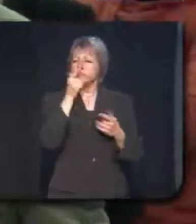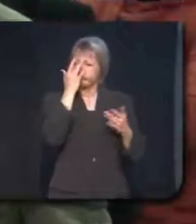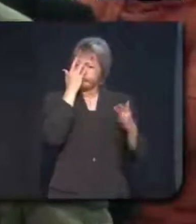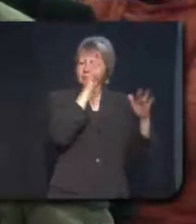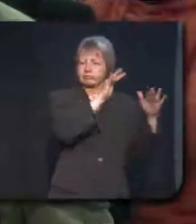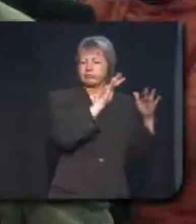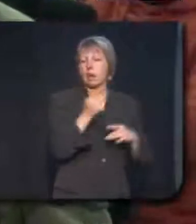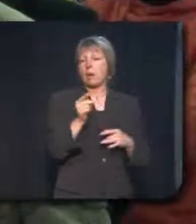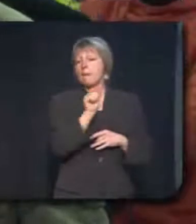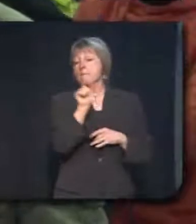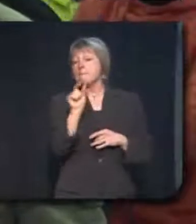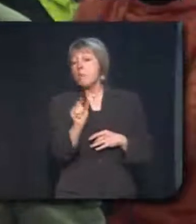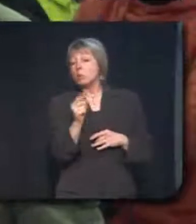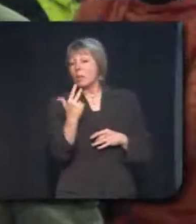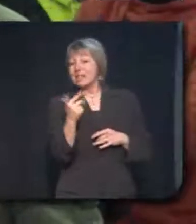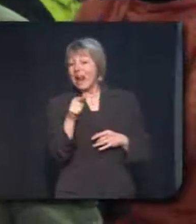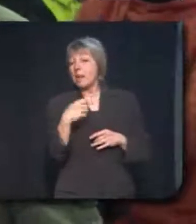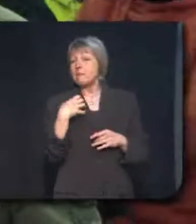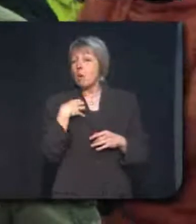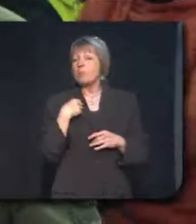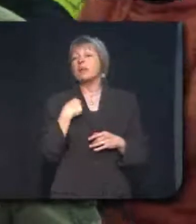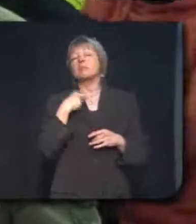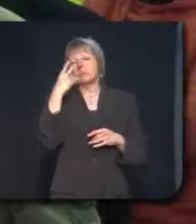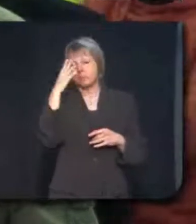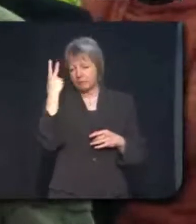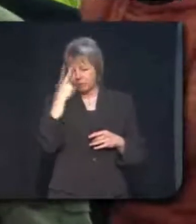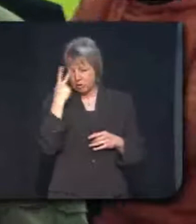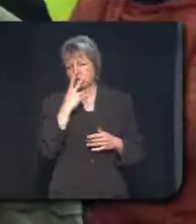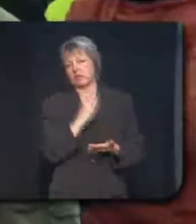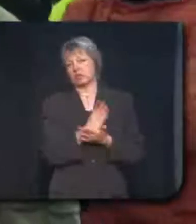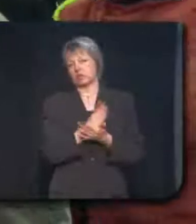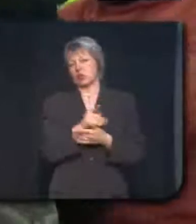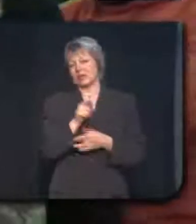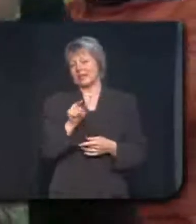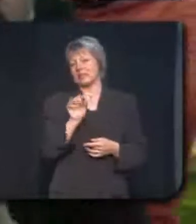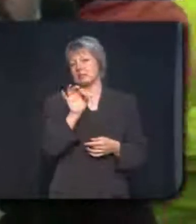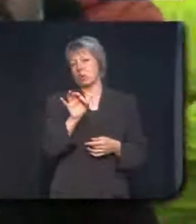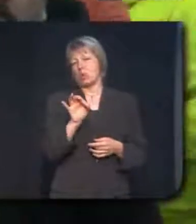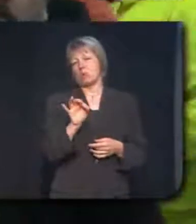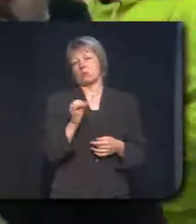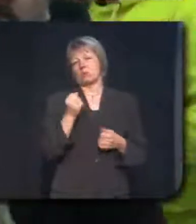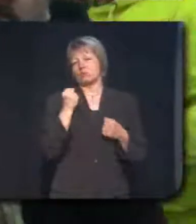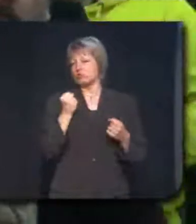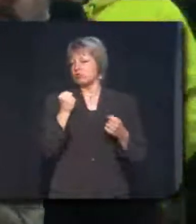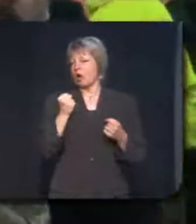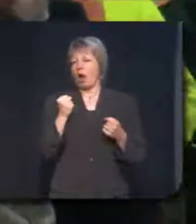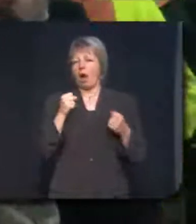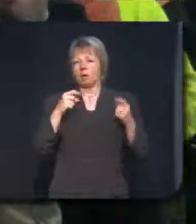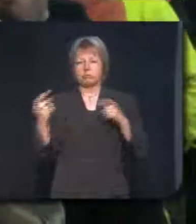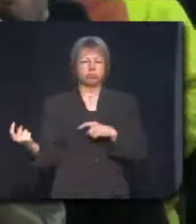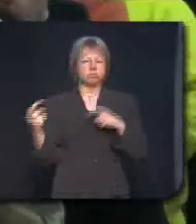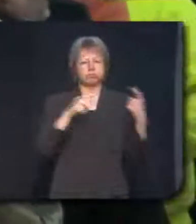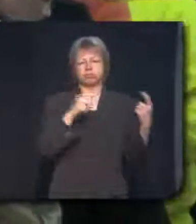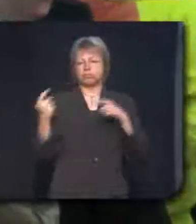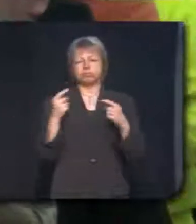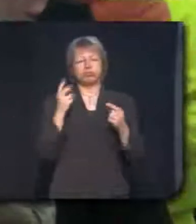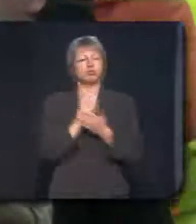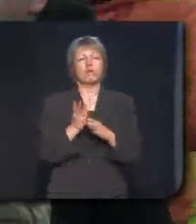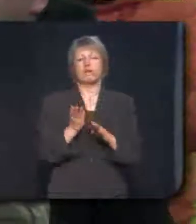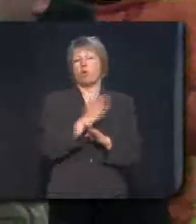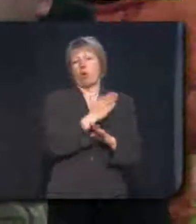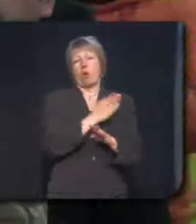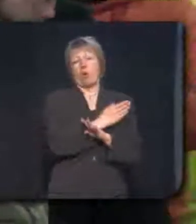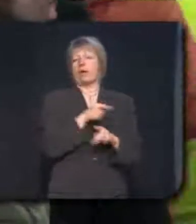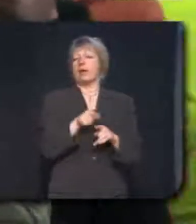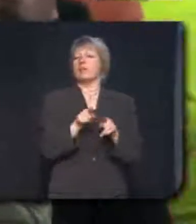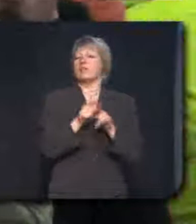Modul 3 hat kann ich das Verstehen der Punkt war sehr umstritten und es ist ein Kompromiss